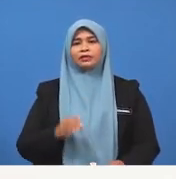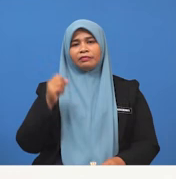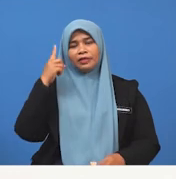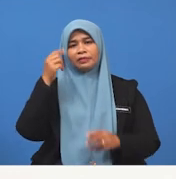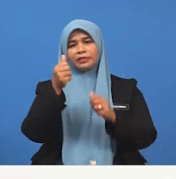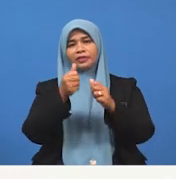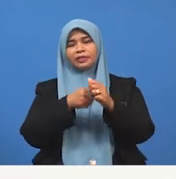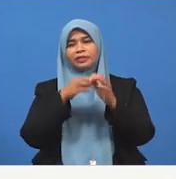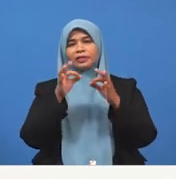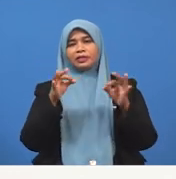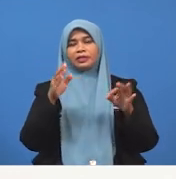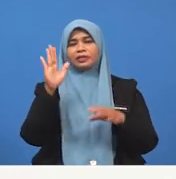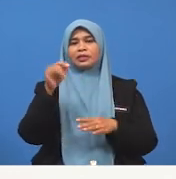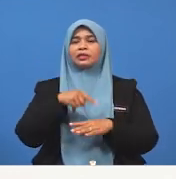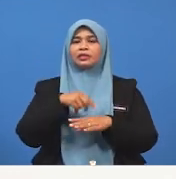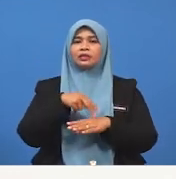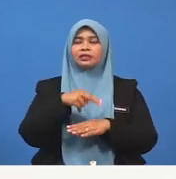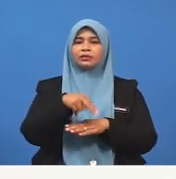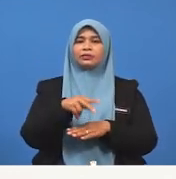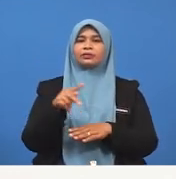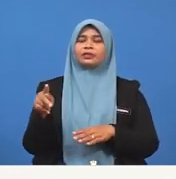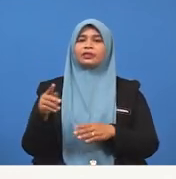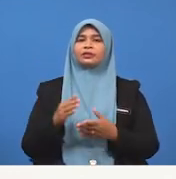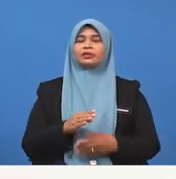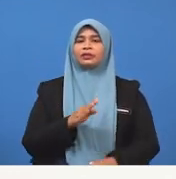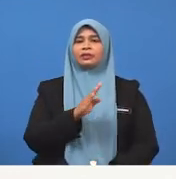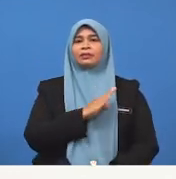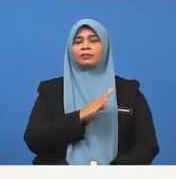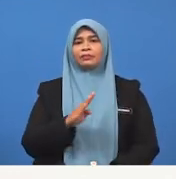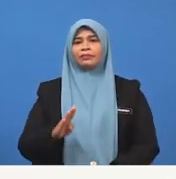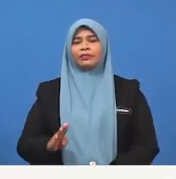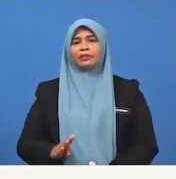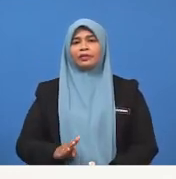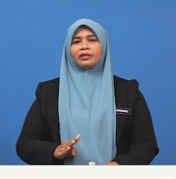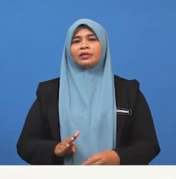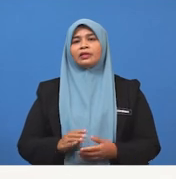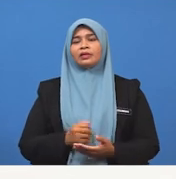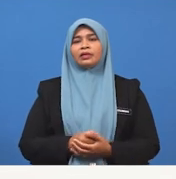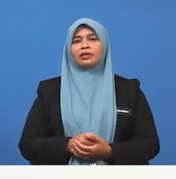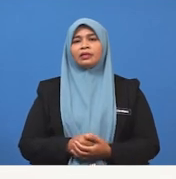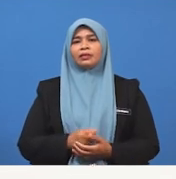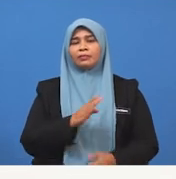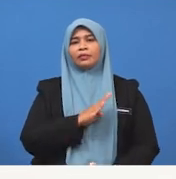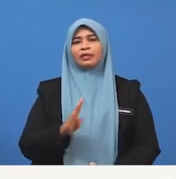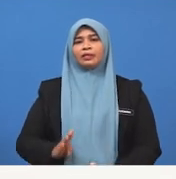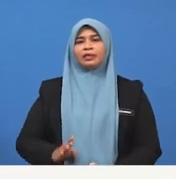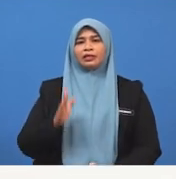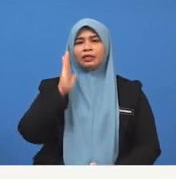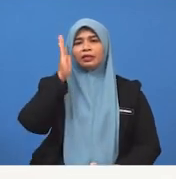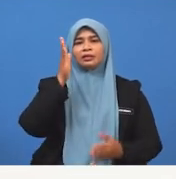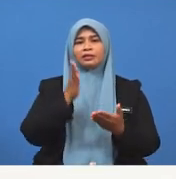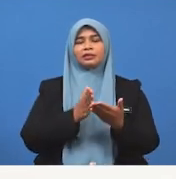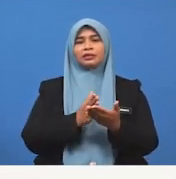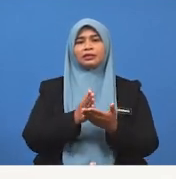diturunkan apabila Alquran diturunkan oleh malaikat jibril kepada Baginda Baginda akan terus